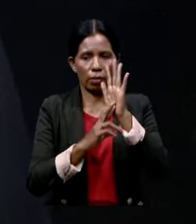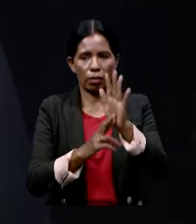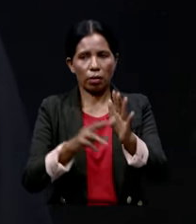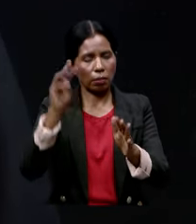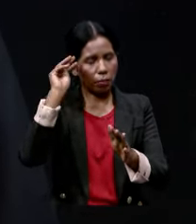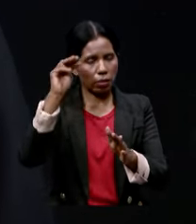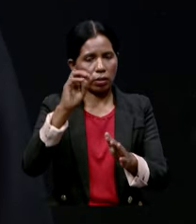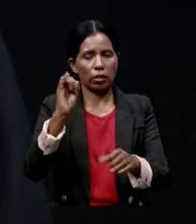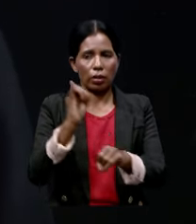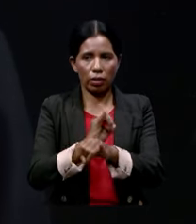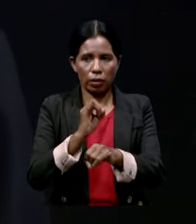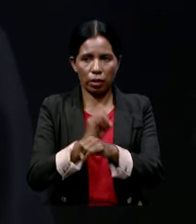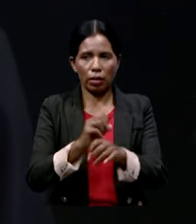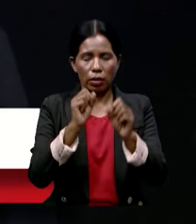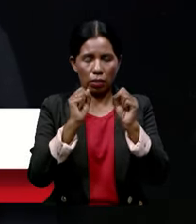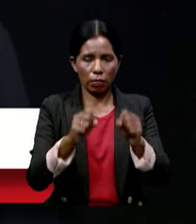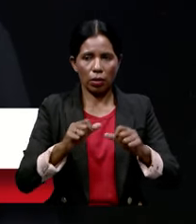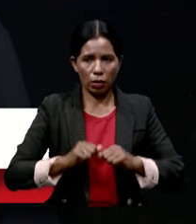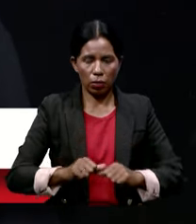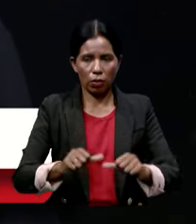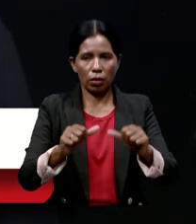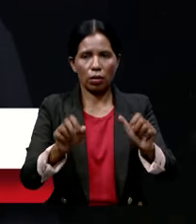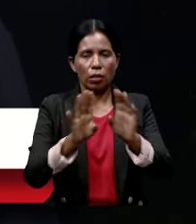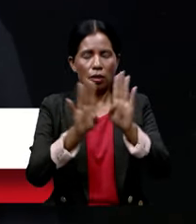Ministro Industri atu bele continua